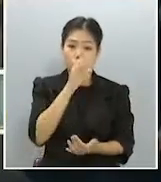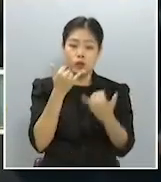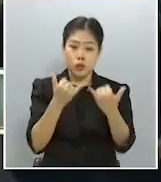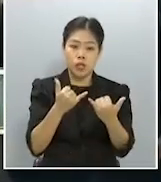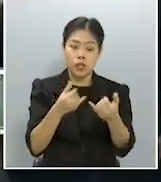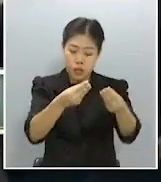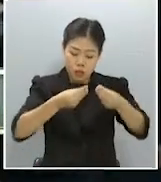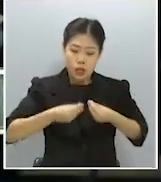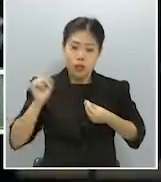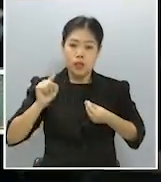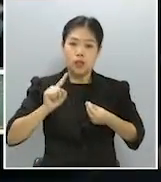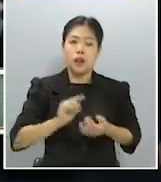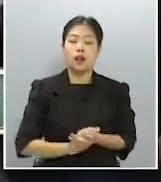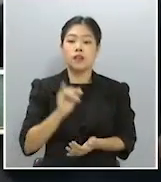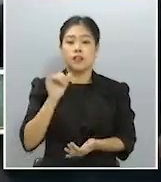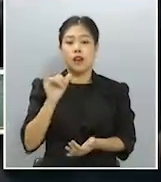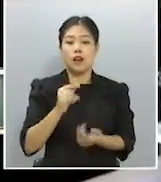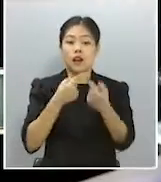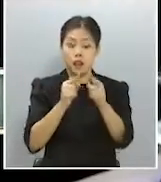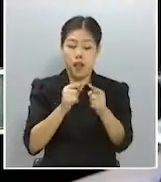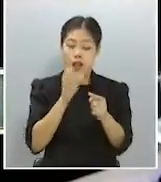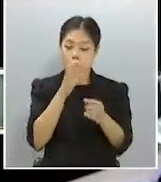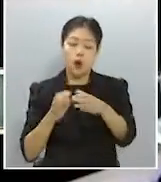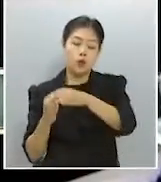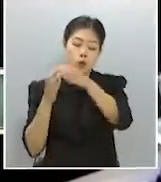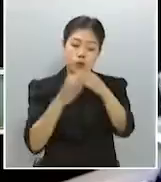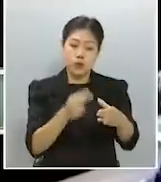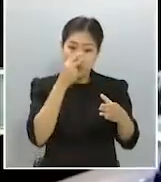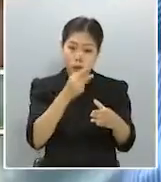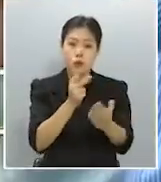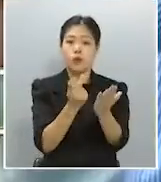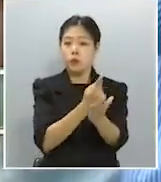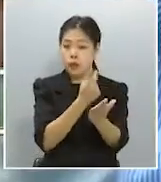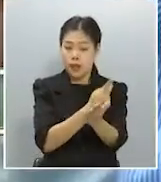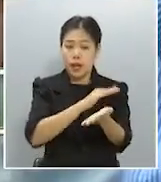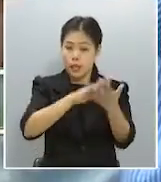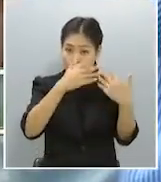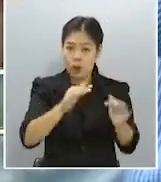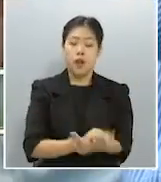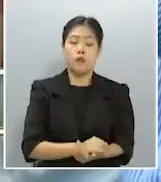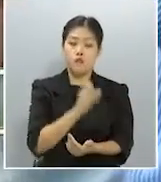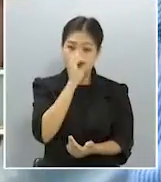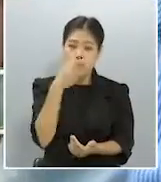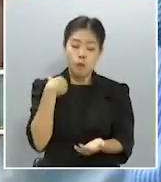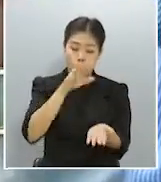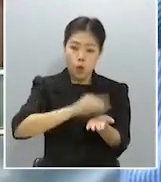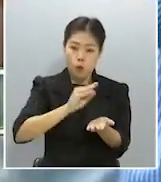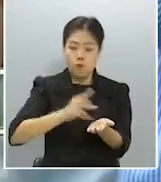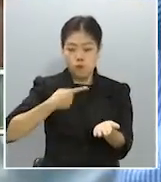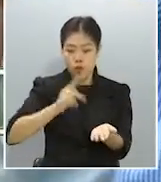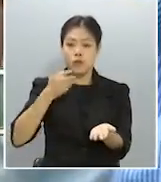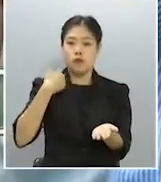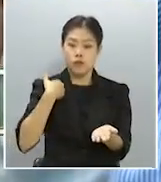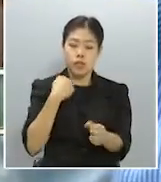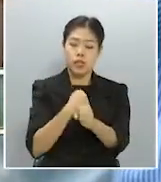ำนวนจากตำรวจภูธรภาค7แต่ได้ส่งชุดสืบสวนลงพื้นที่จังหวัดกาญจนบุรีแล้ว และยืนยันว่าได้ข้อมูลที่เป็นประโยชน์อย่างมากต่อรู